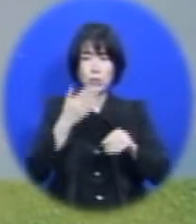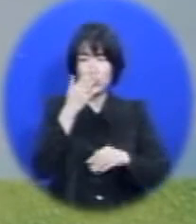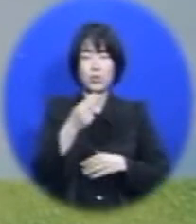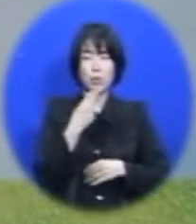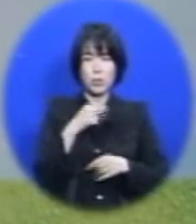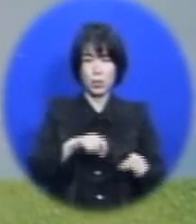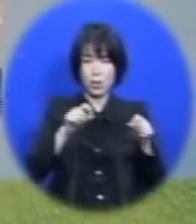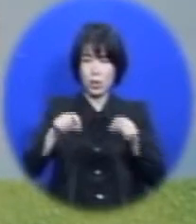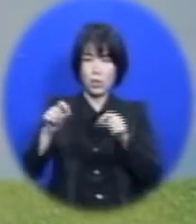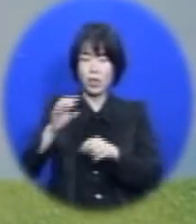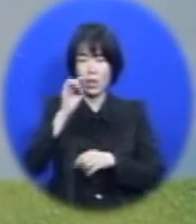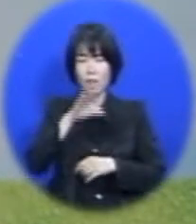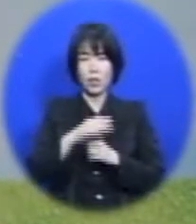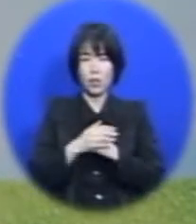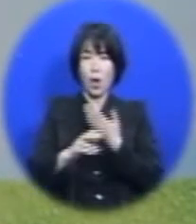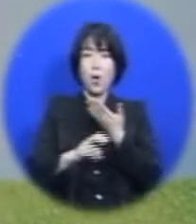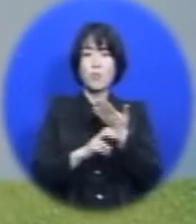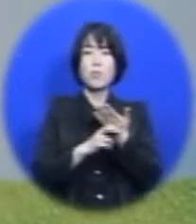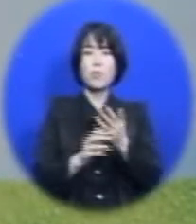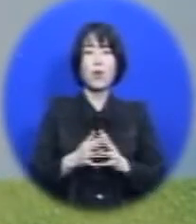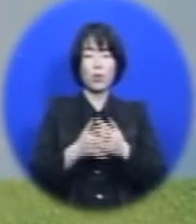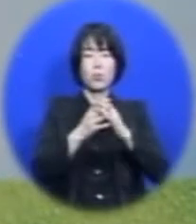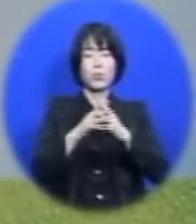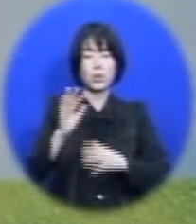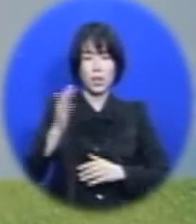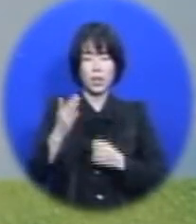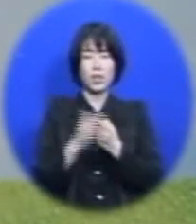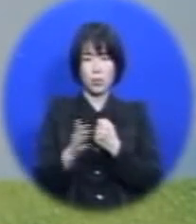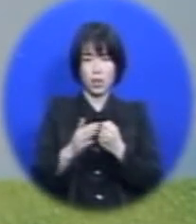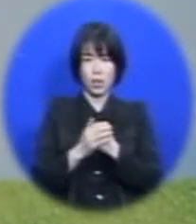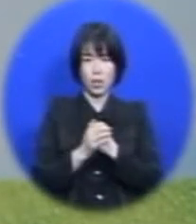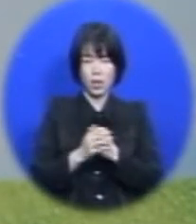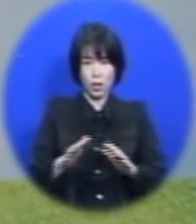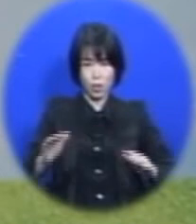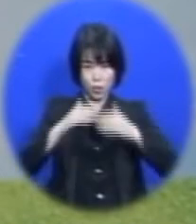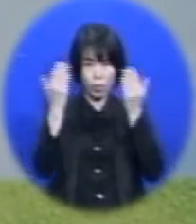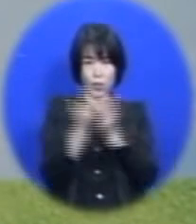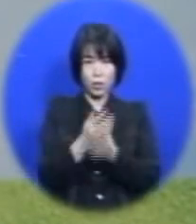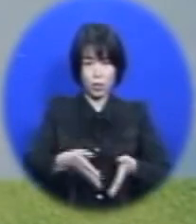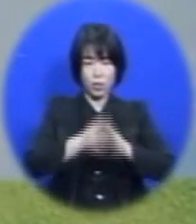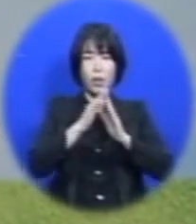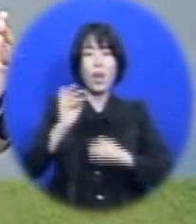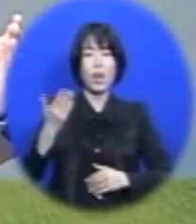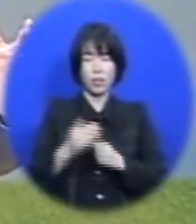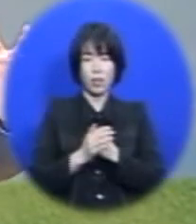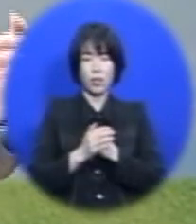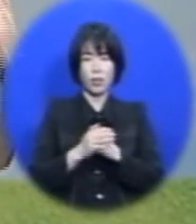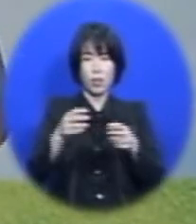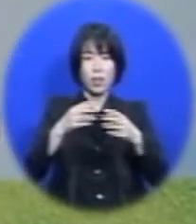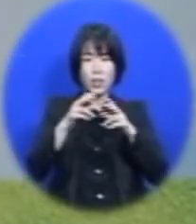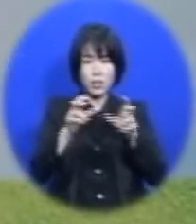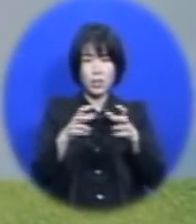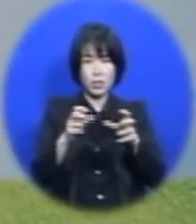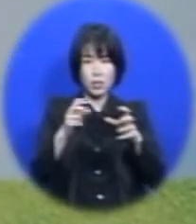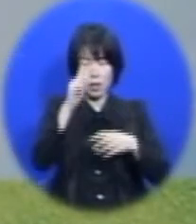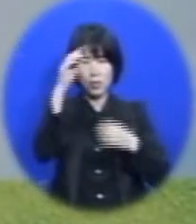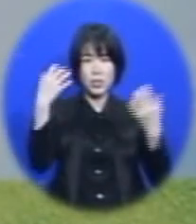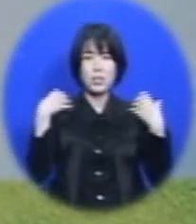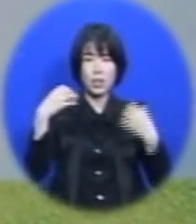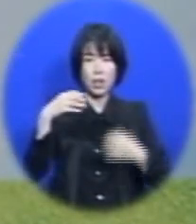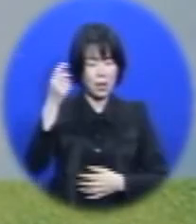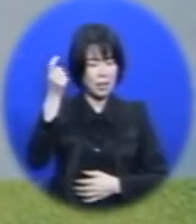이제는 불법 건물이 되는 겁니다. 이 준공을 안 하면 불법 건물이 되는 거예요. 성남시청에 골치 아픈